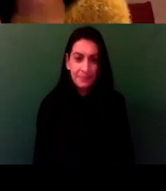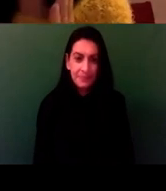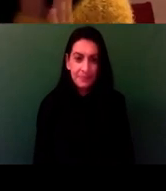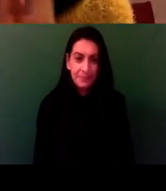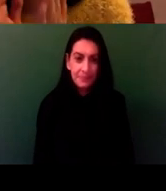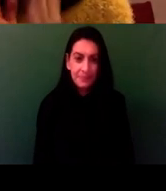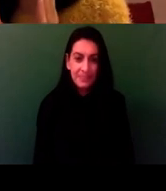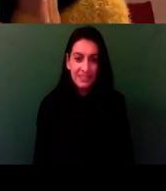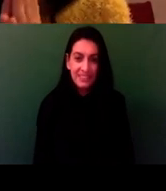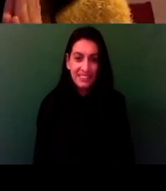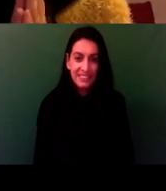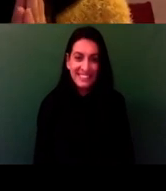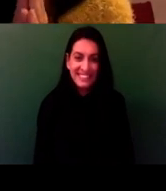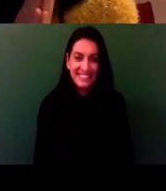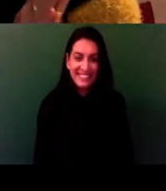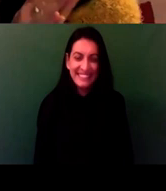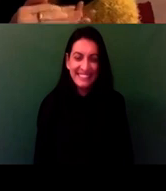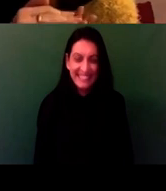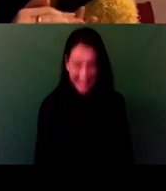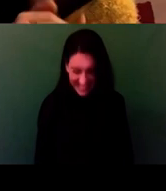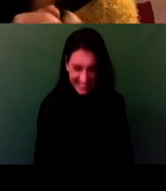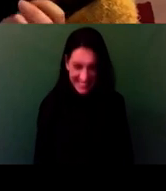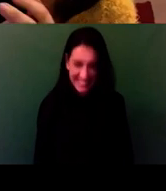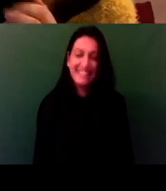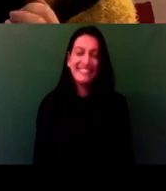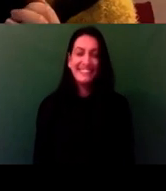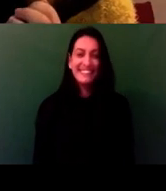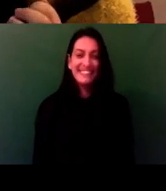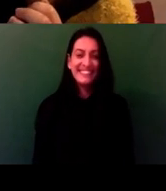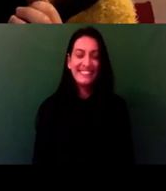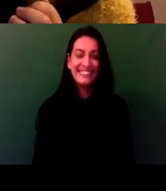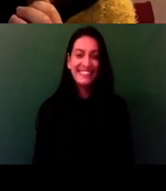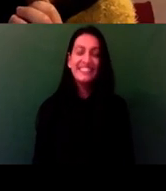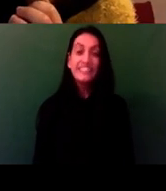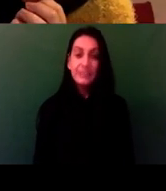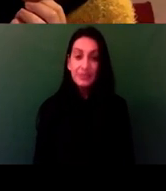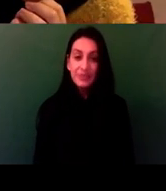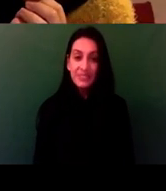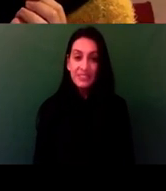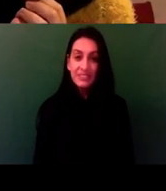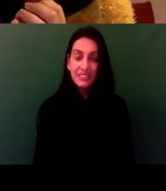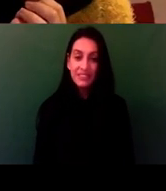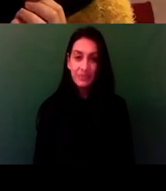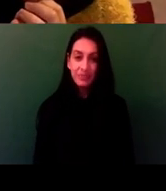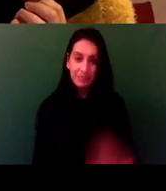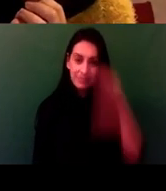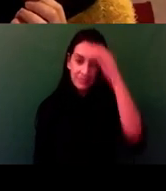Bu pazarlık bitim. Bir dakikanız daha var. Tamam, süper. Çok hızlı. Tekrar etmiş olacağım söylediğim bir